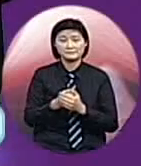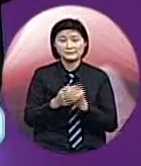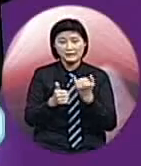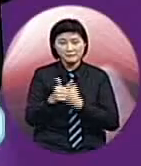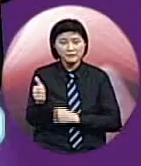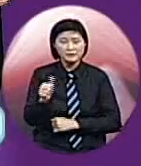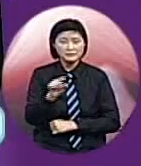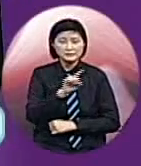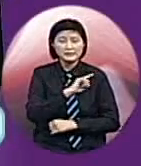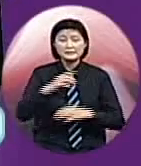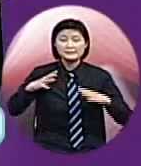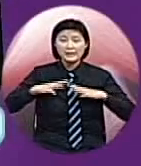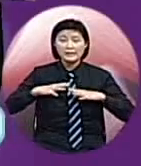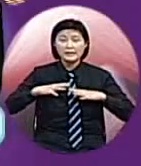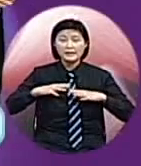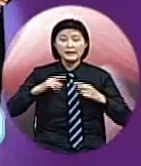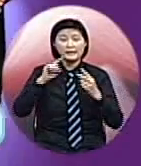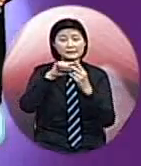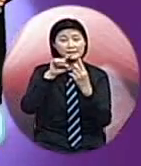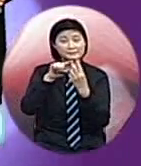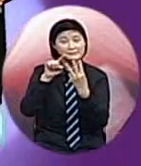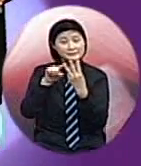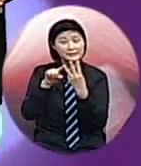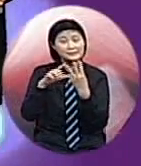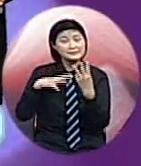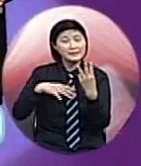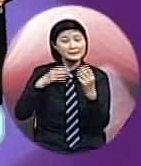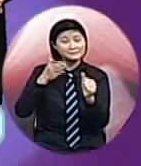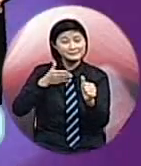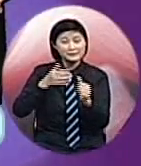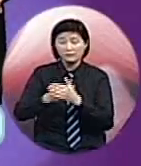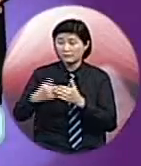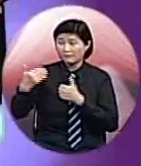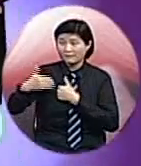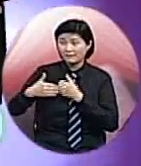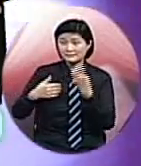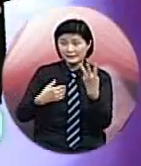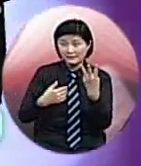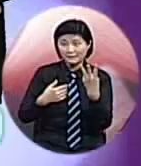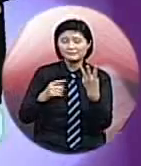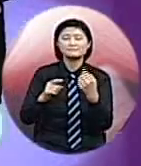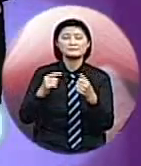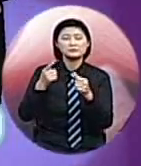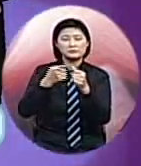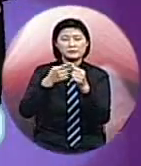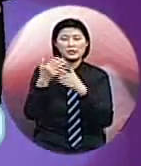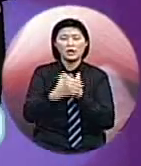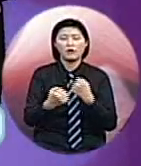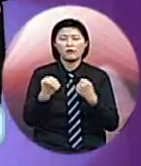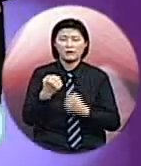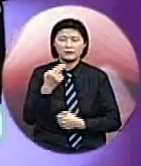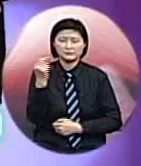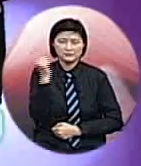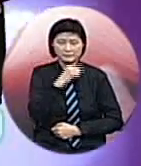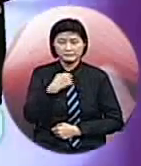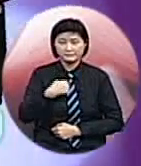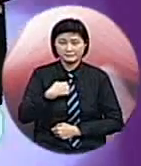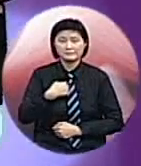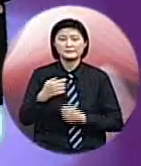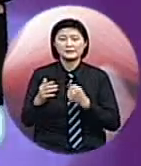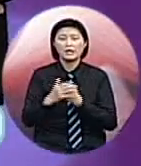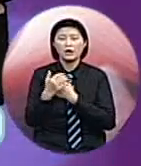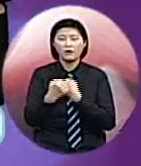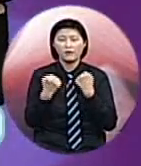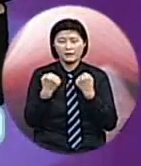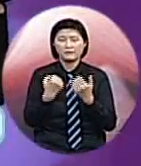중에서 어떤 부분이 좋아요? 세 가지만. 세 가지요. 네. 첫째는 제가 건강이 안 좋으니까요. 예. 첫째는